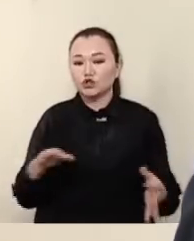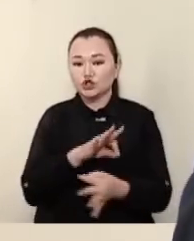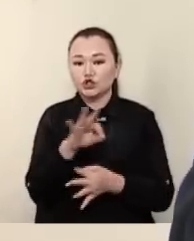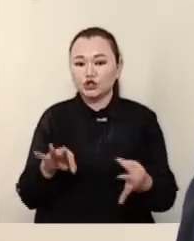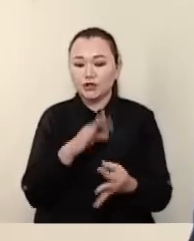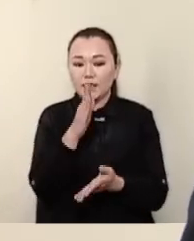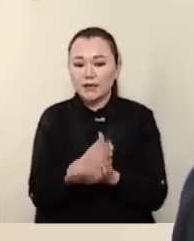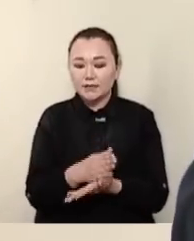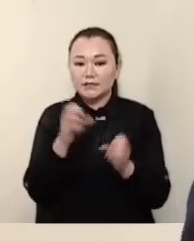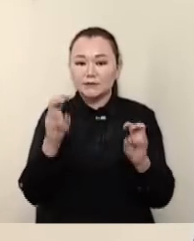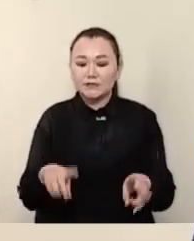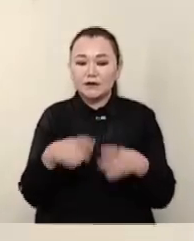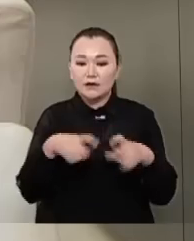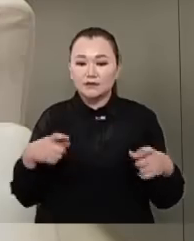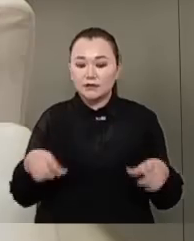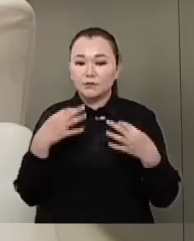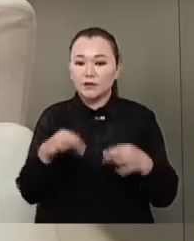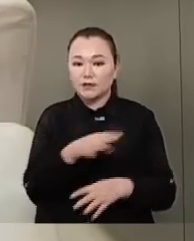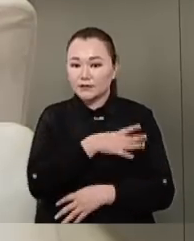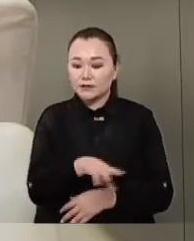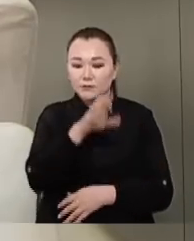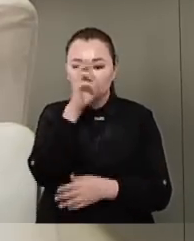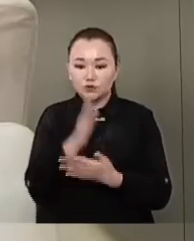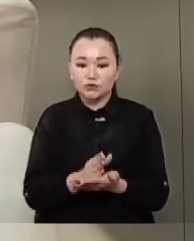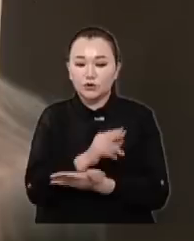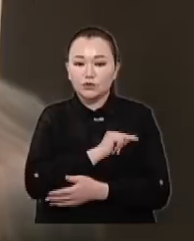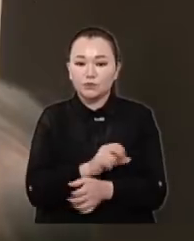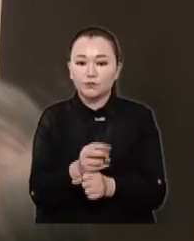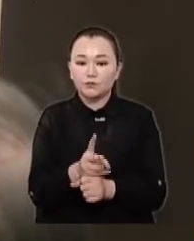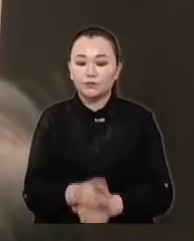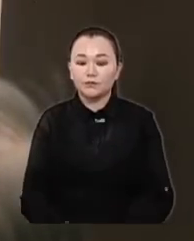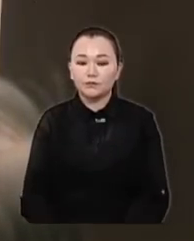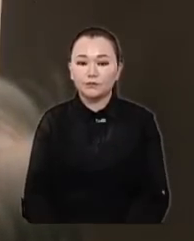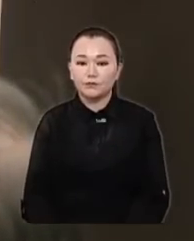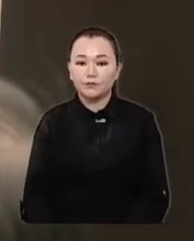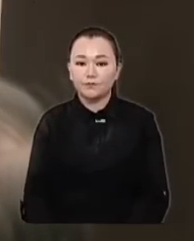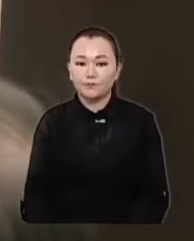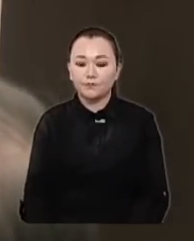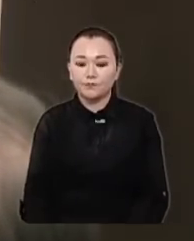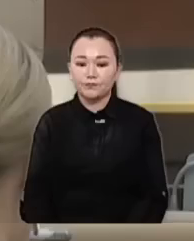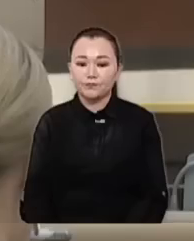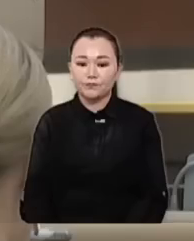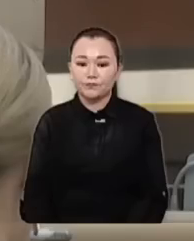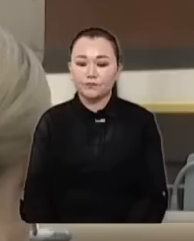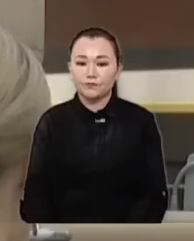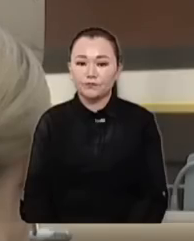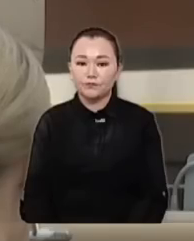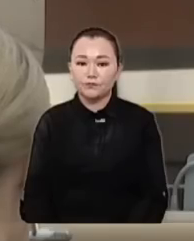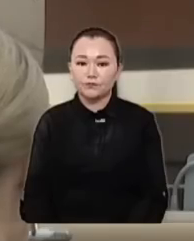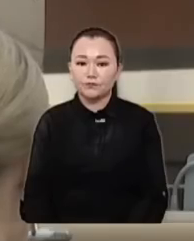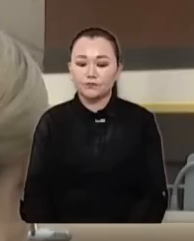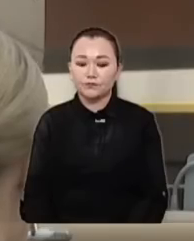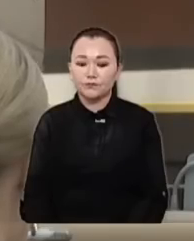Енді арнайы аттестациядан өтпеген қызметкерлер жұмыстан қуылады. Айжан Шамшидин, Нуркен Токмурзин, Информ